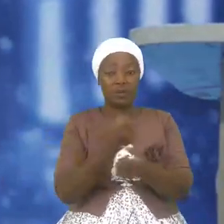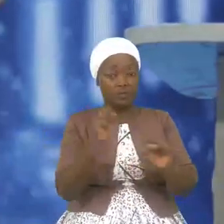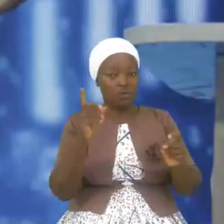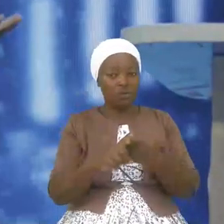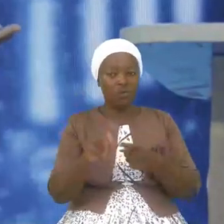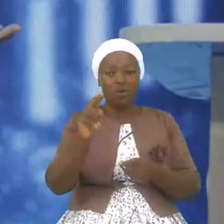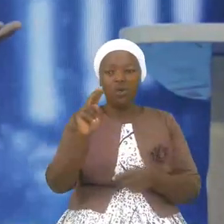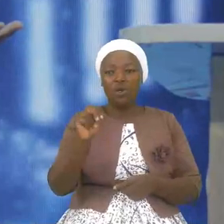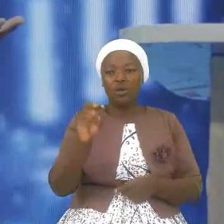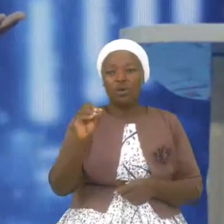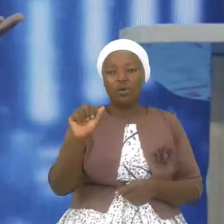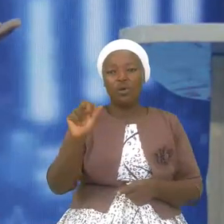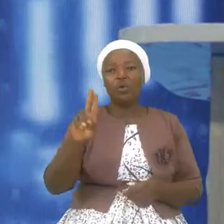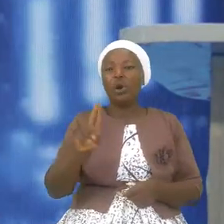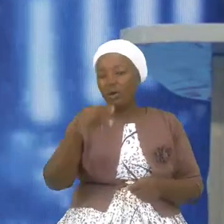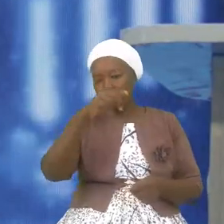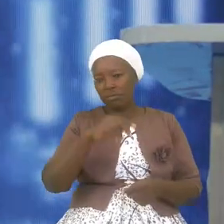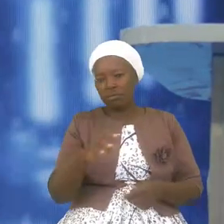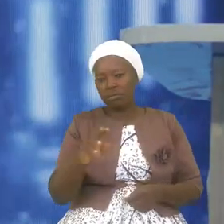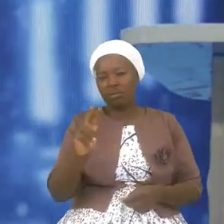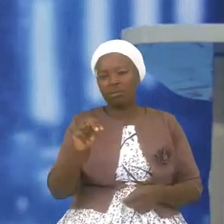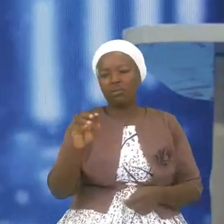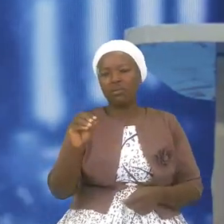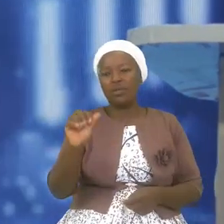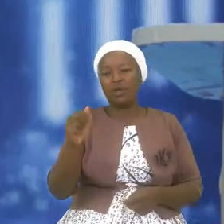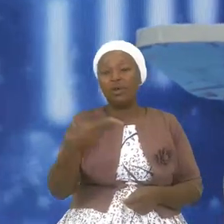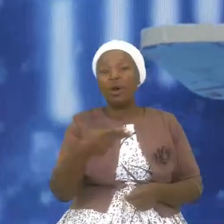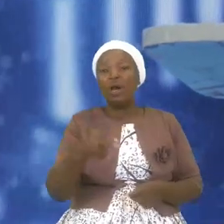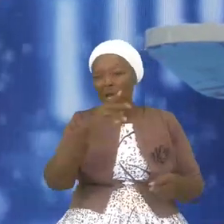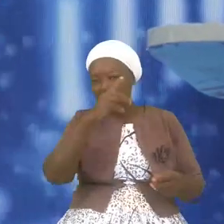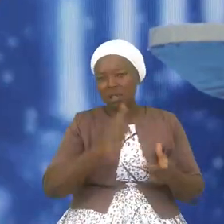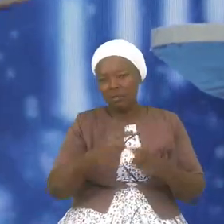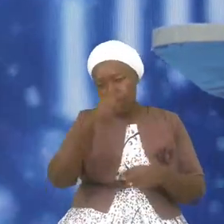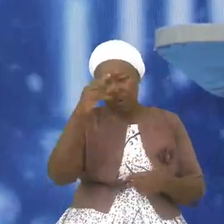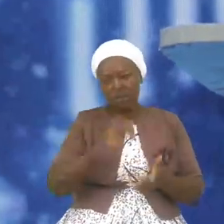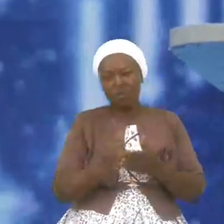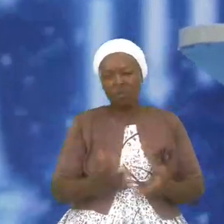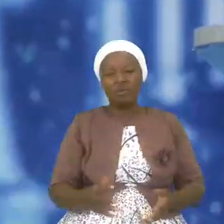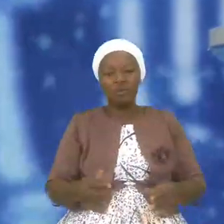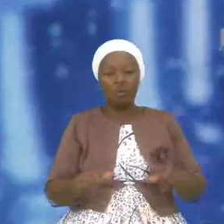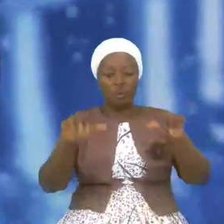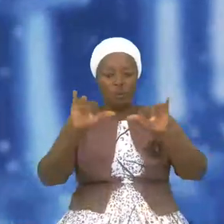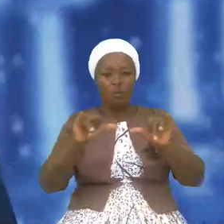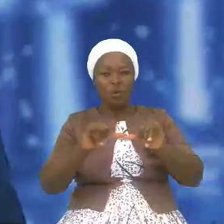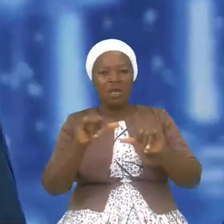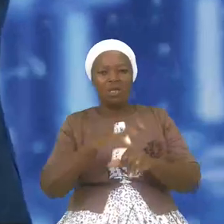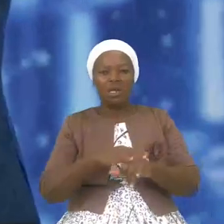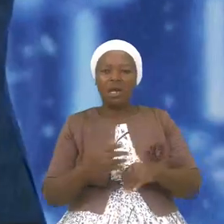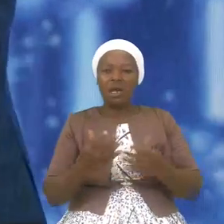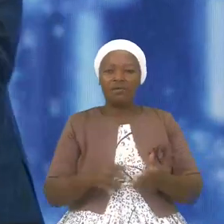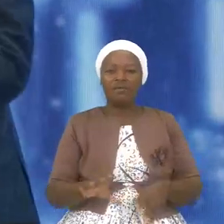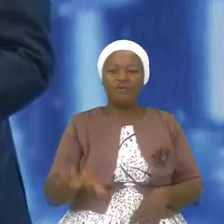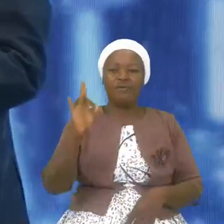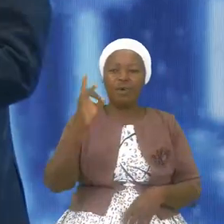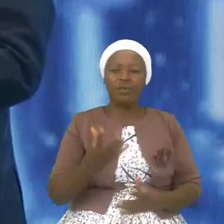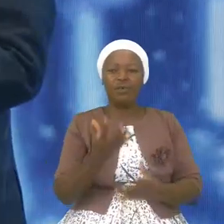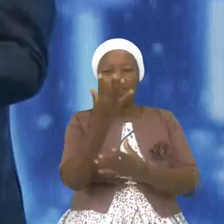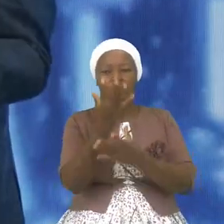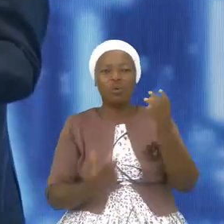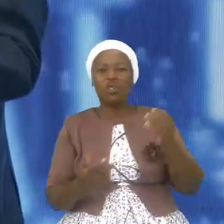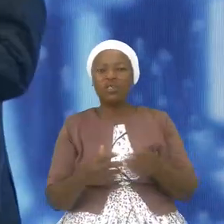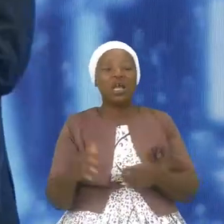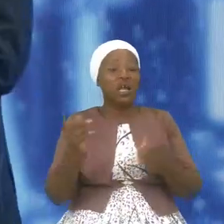été pesé et trouvé digne. Abel, Abraham, Moïse,